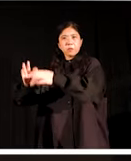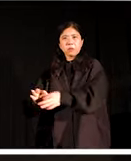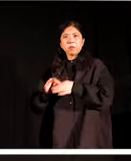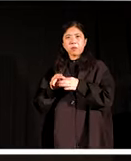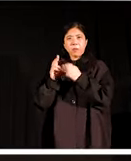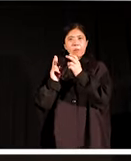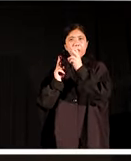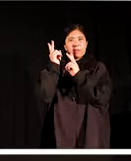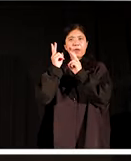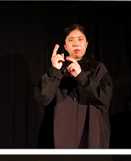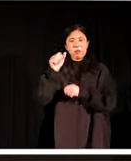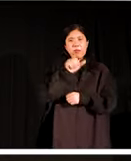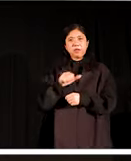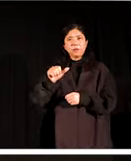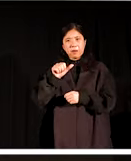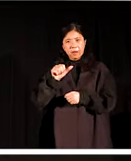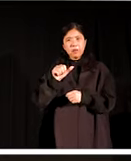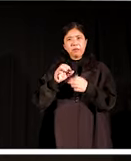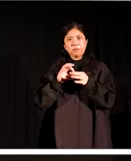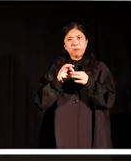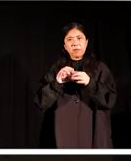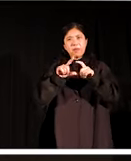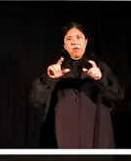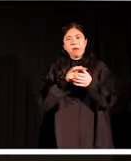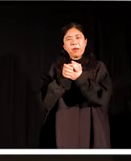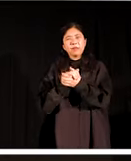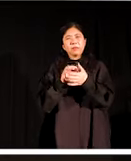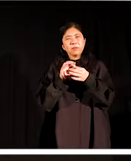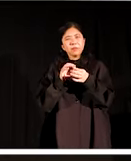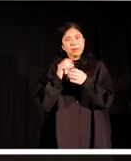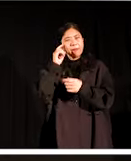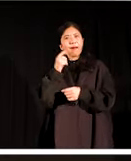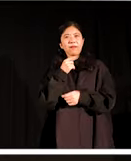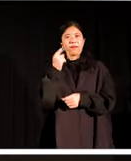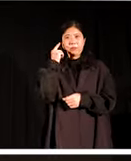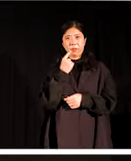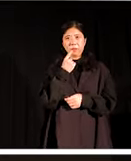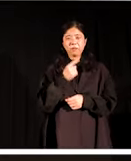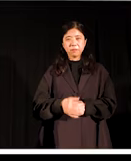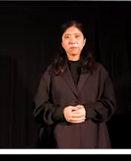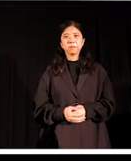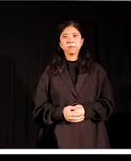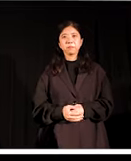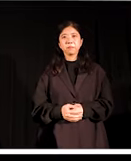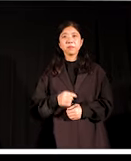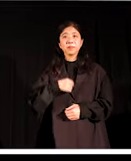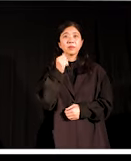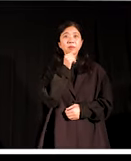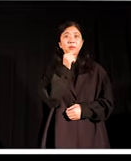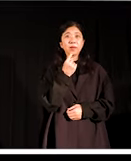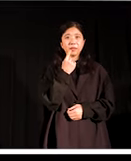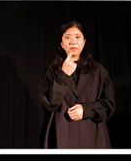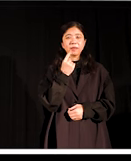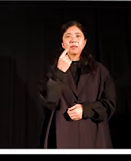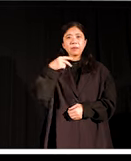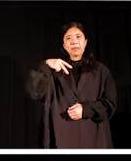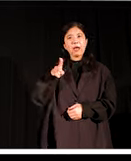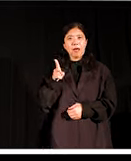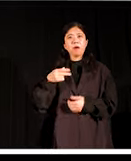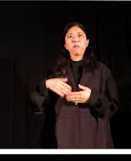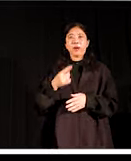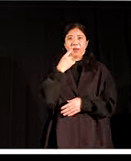沖縄とあアジアをついで平和についてちょっと考えることができればと思いますちょっと簡単な自己紹介私あの那覇の出身